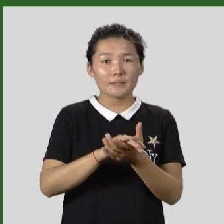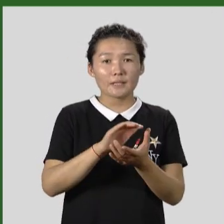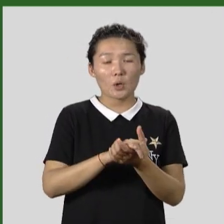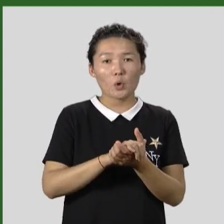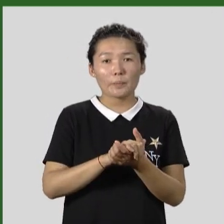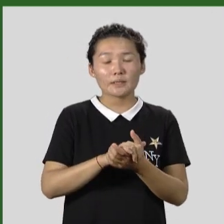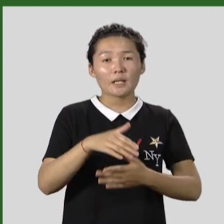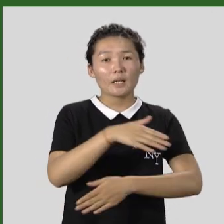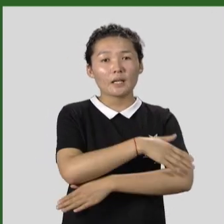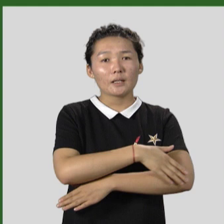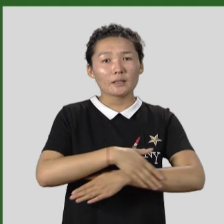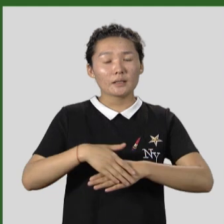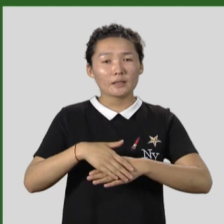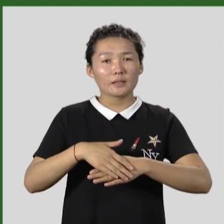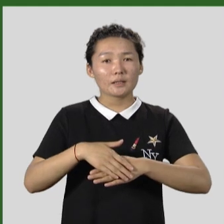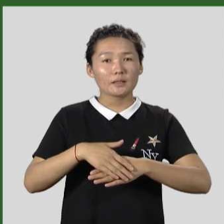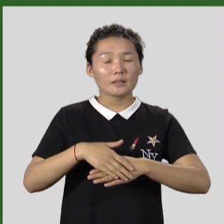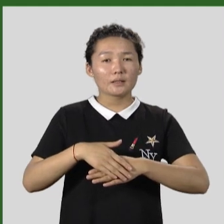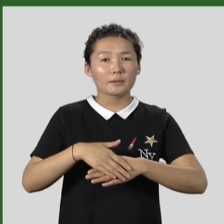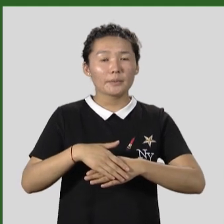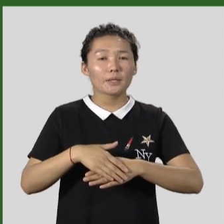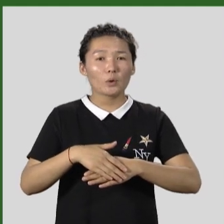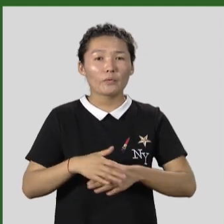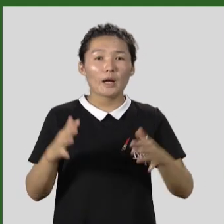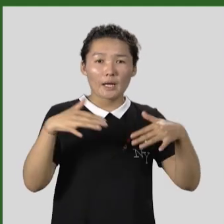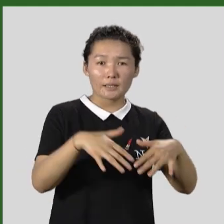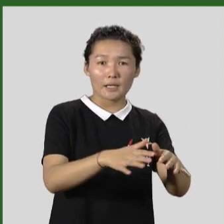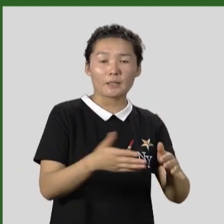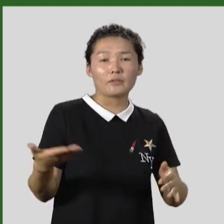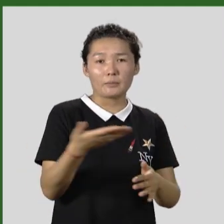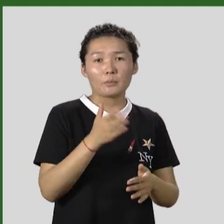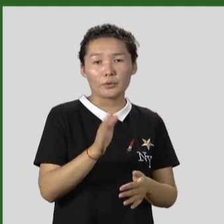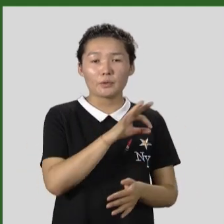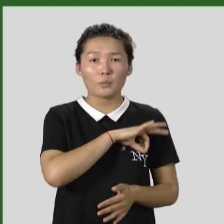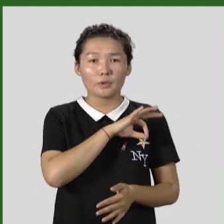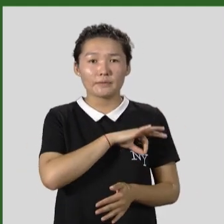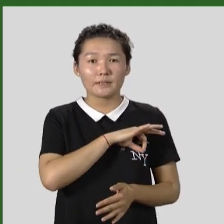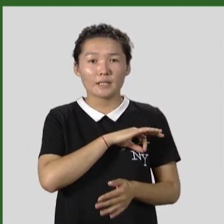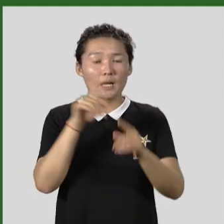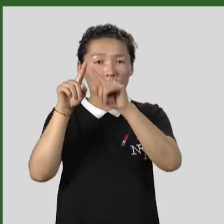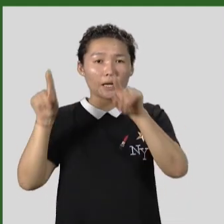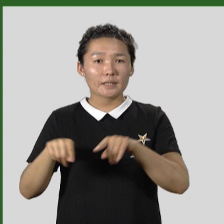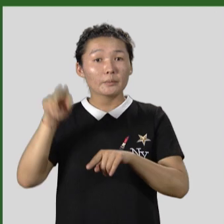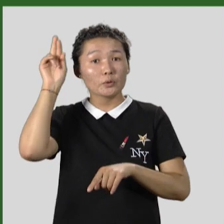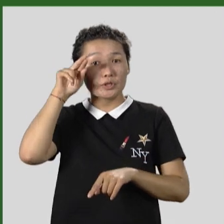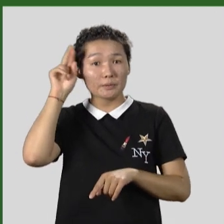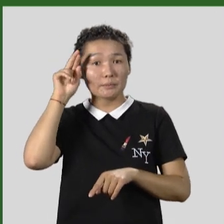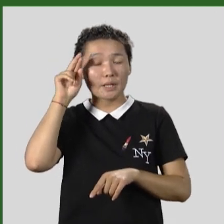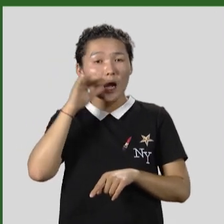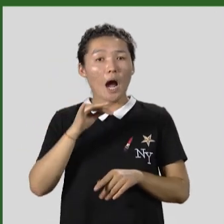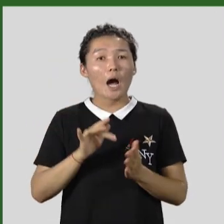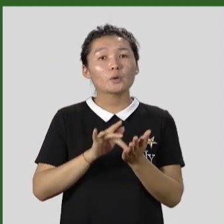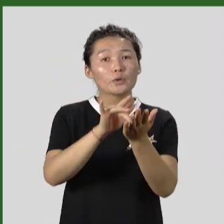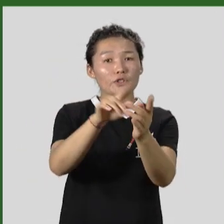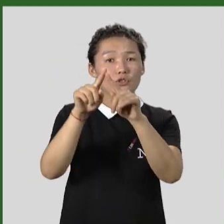будем использовать учебные карты. А туристические карты предназначены для туристов,